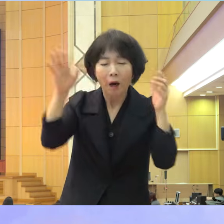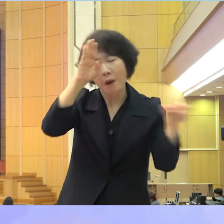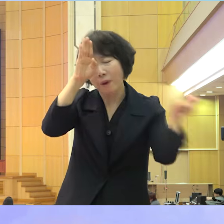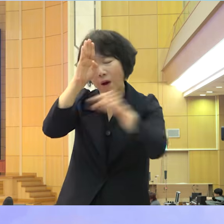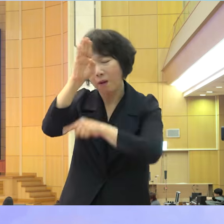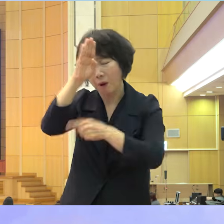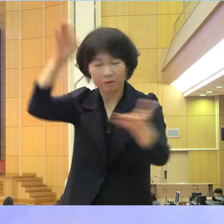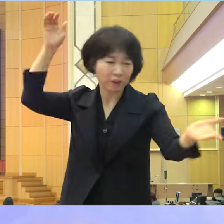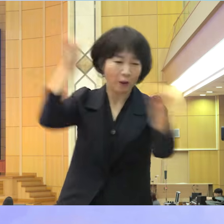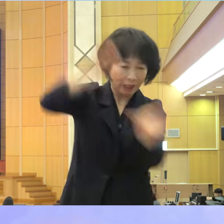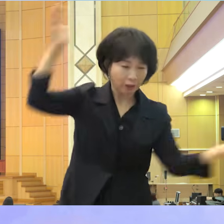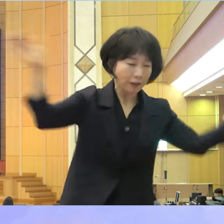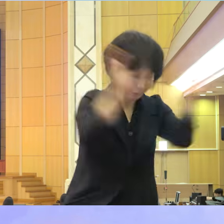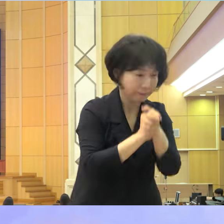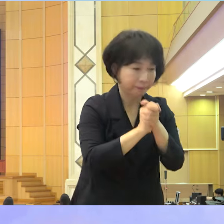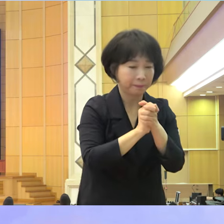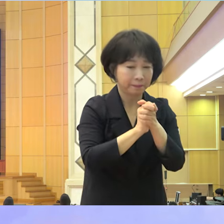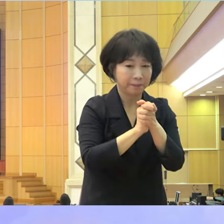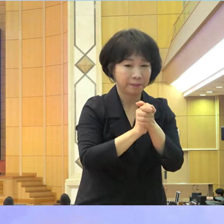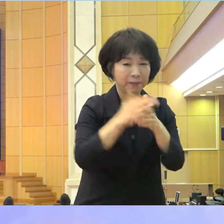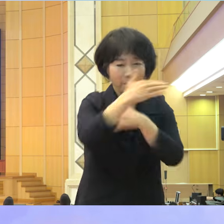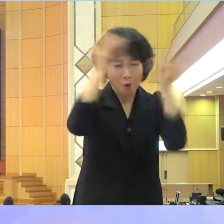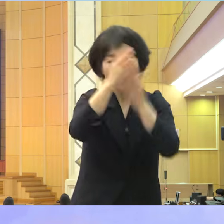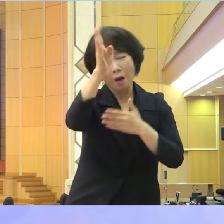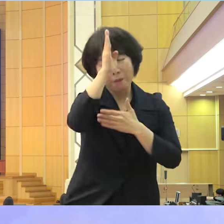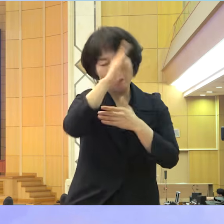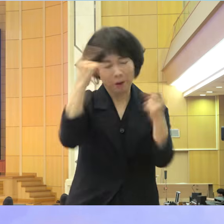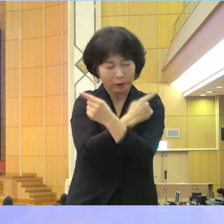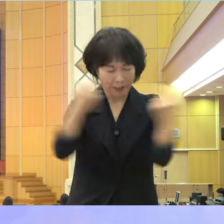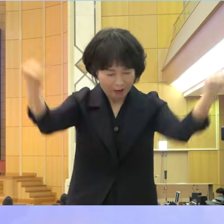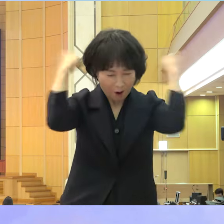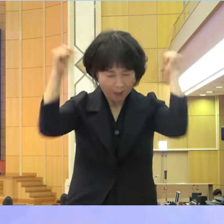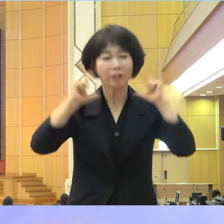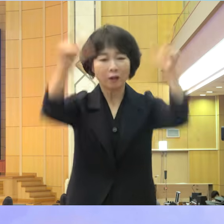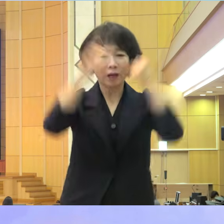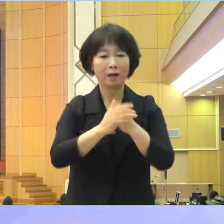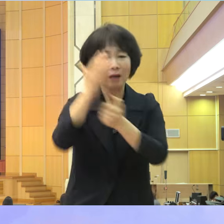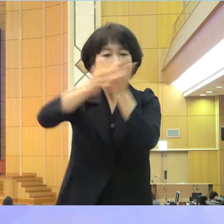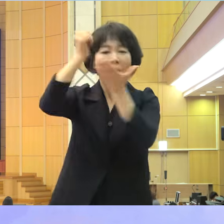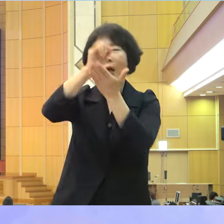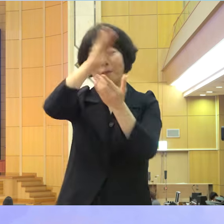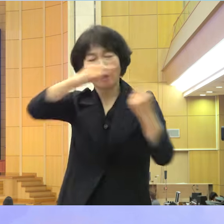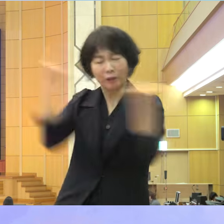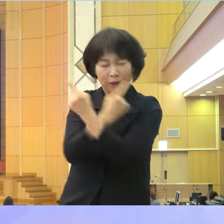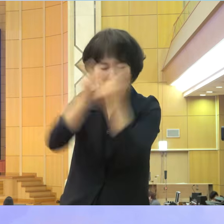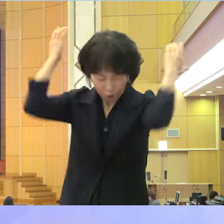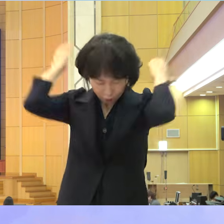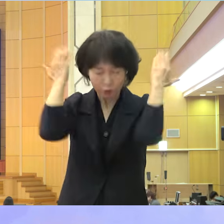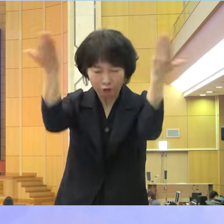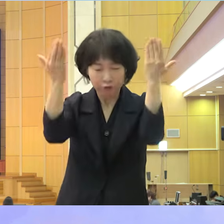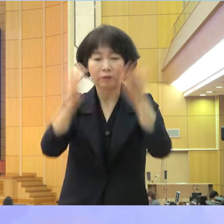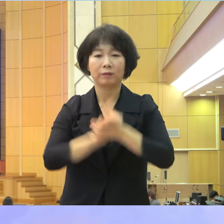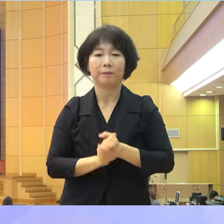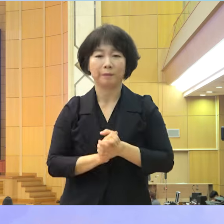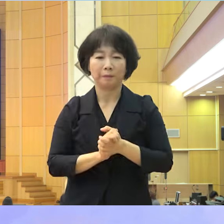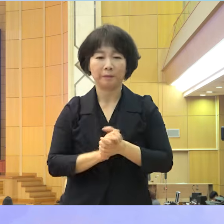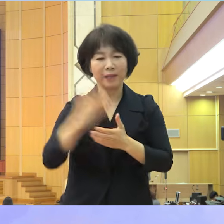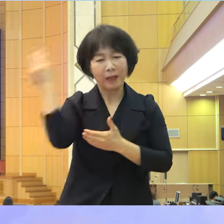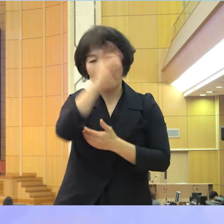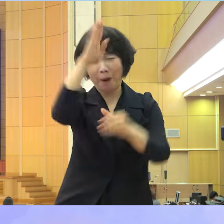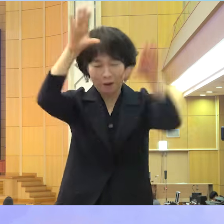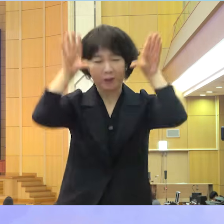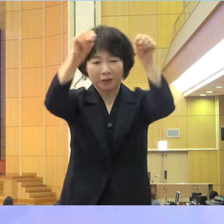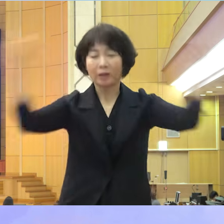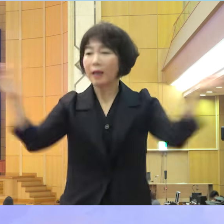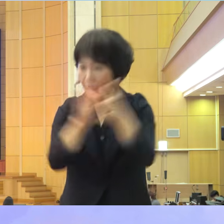병이든 물러갈지어다, 모든 병은 나을지어다, 하나님이 치료하시리라,